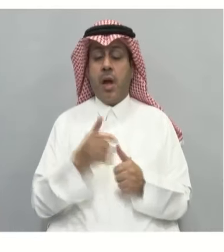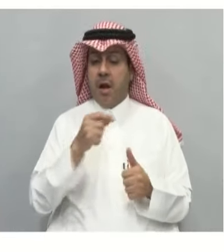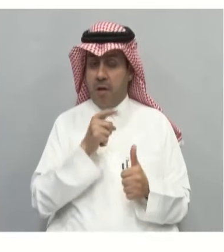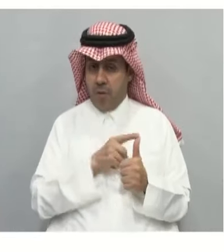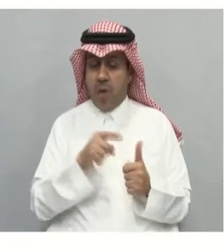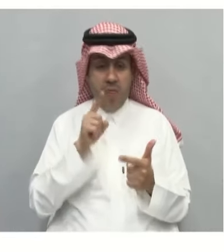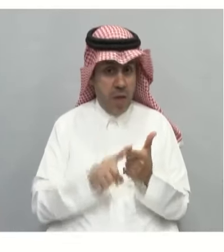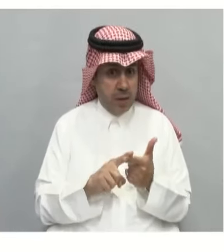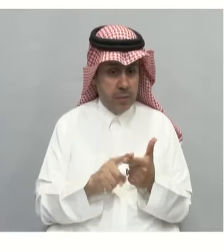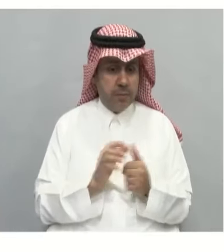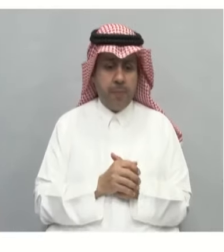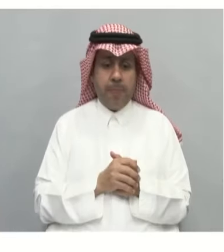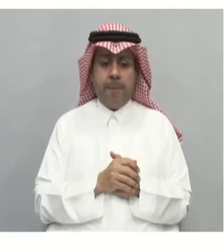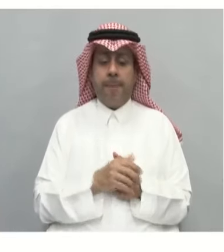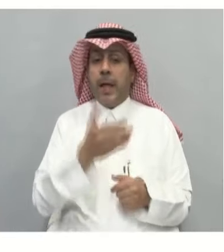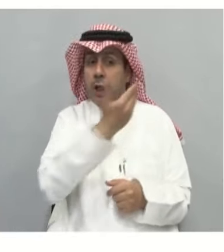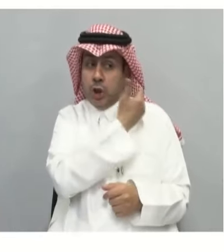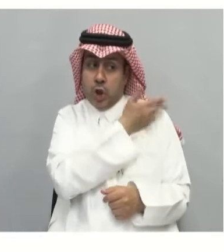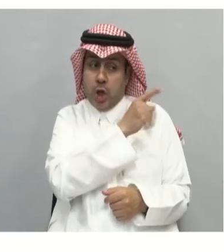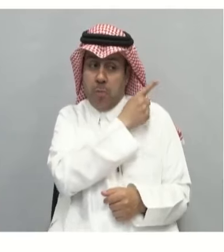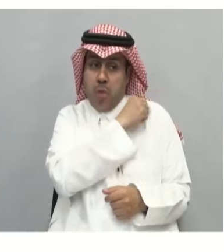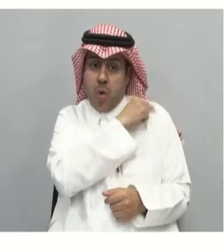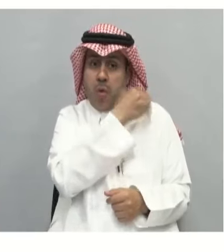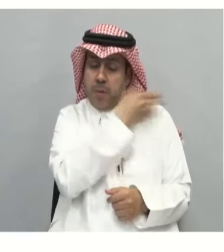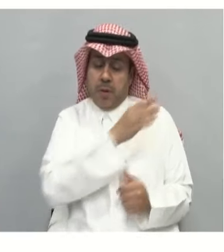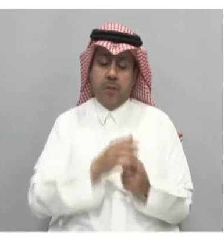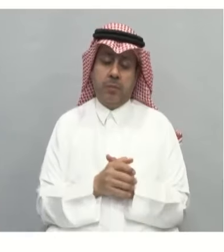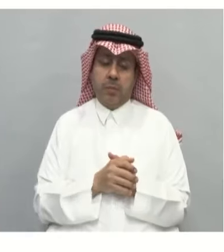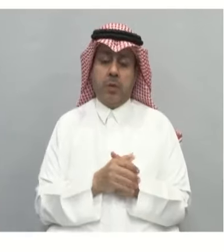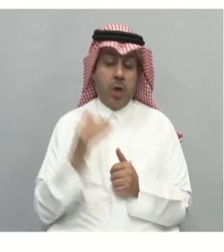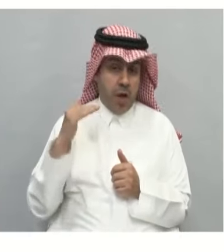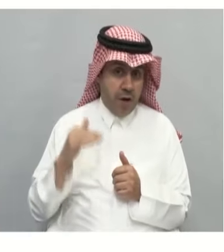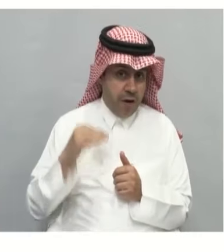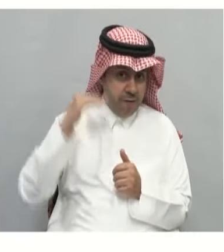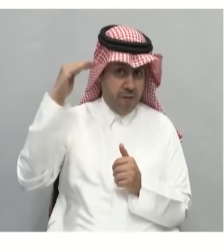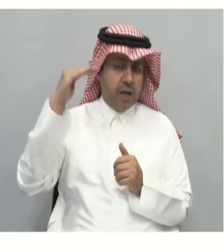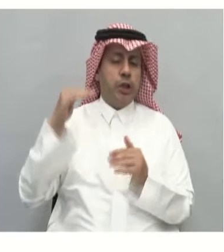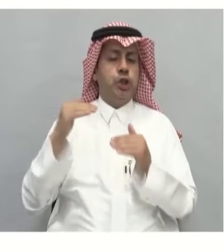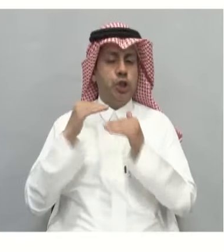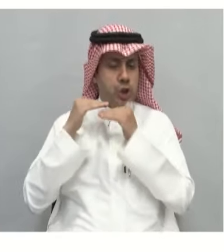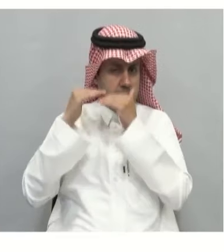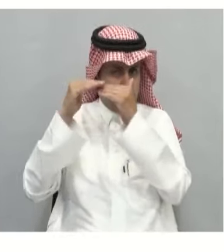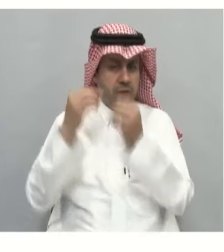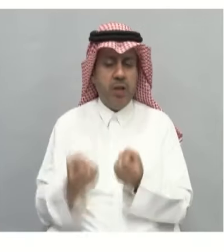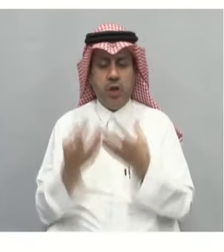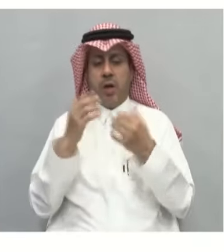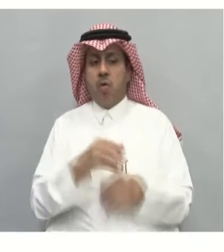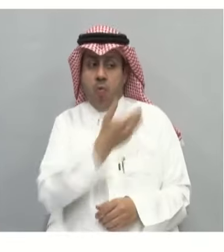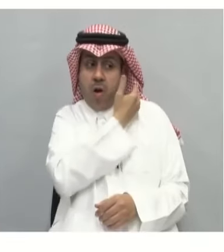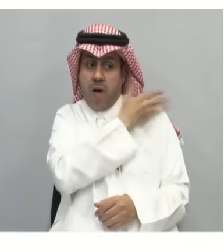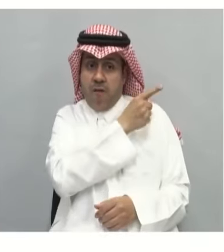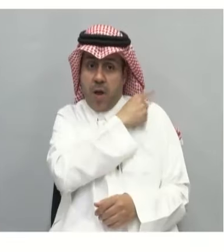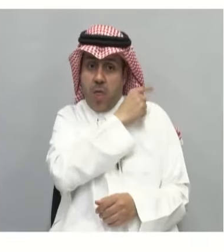ذكرنا كذلكم التطهير من الذنوب والخطايا فهي رفعه لدرجاته وكفاره